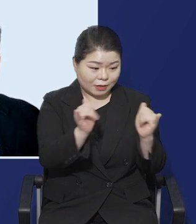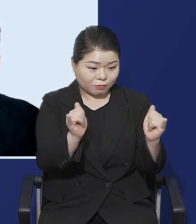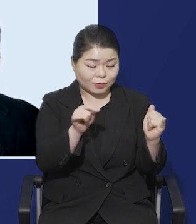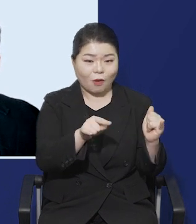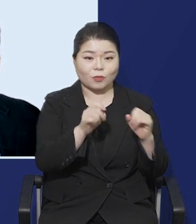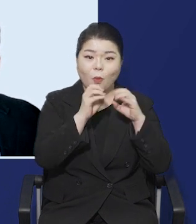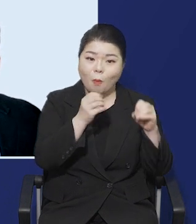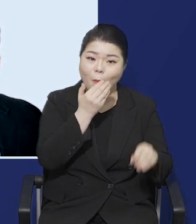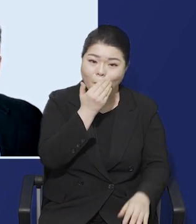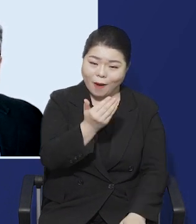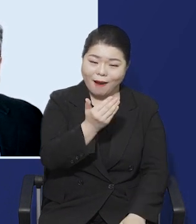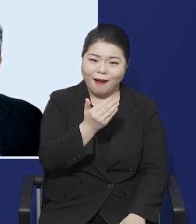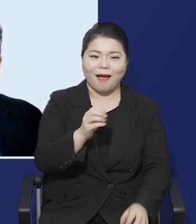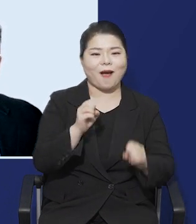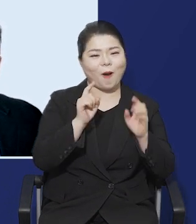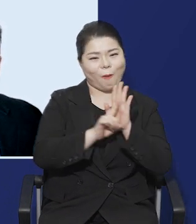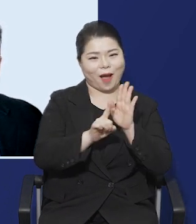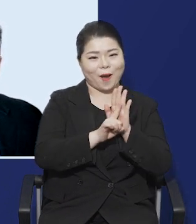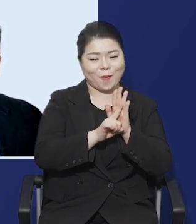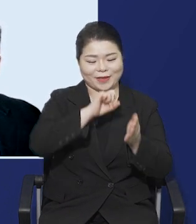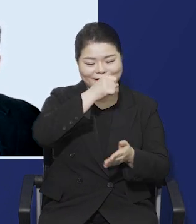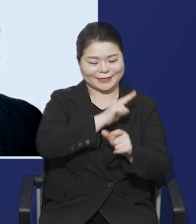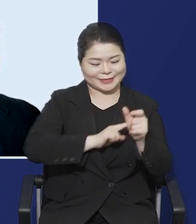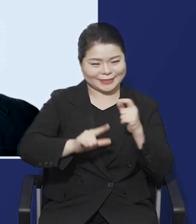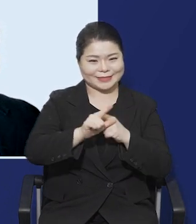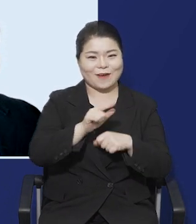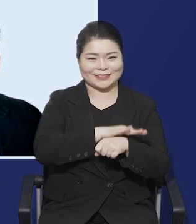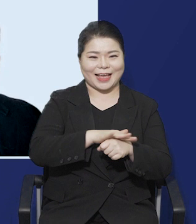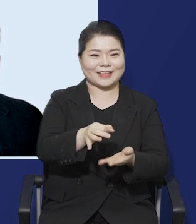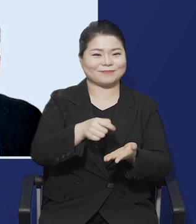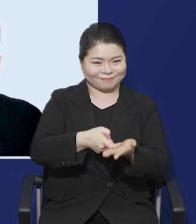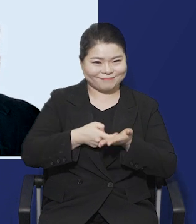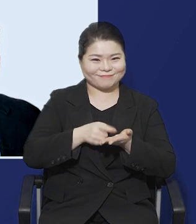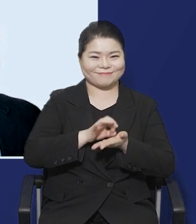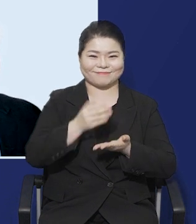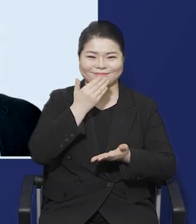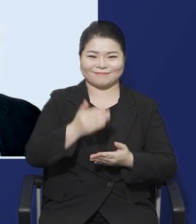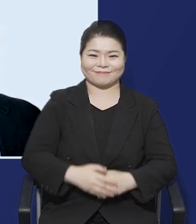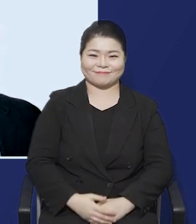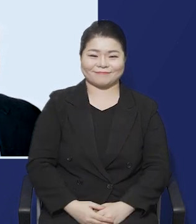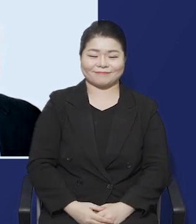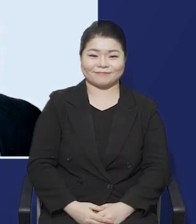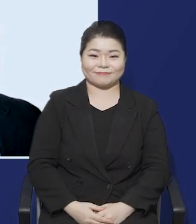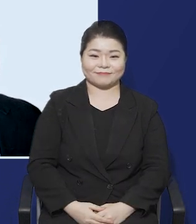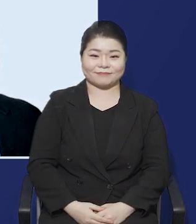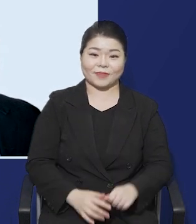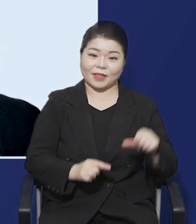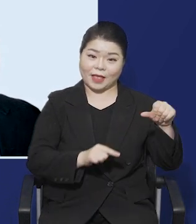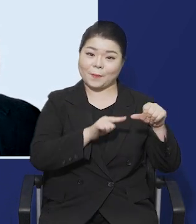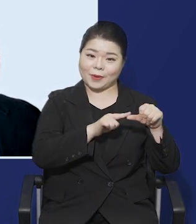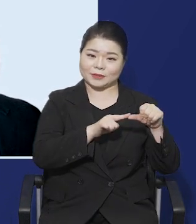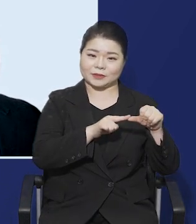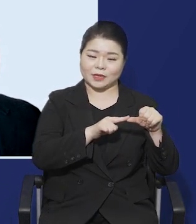도달할 수 있으며 광고 예산을 효율적으로 또 사용할 수가 있습니다. 마지막 장점으로 고객 특성에